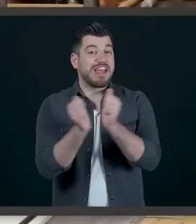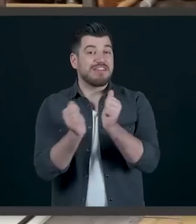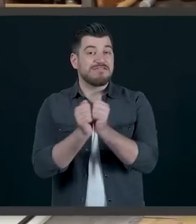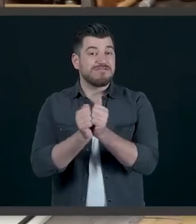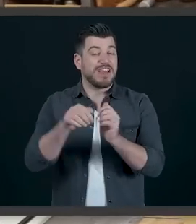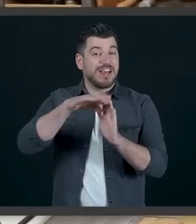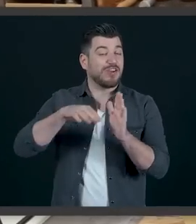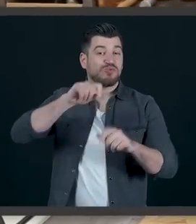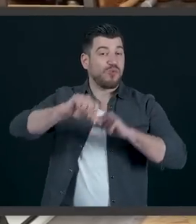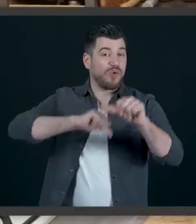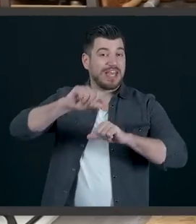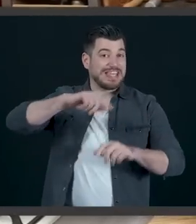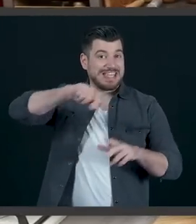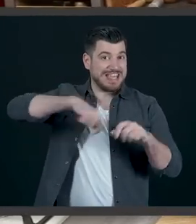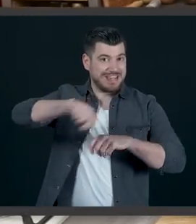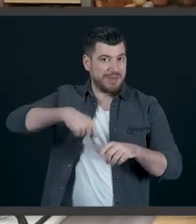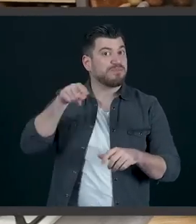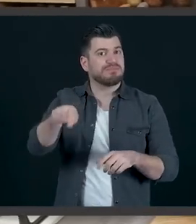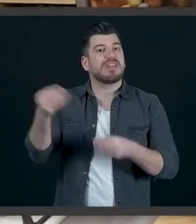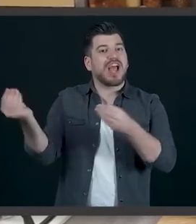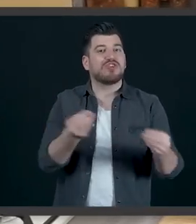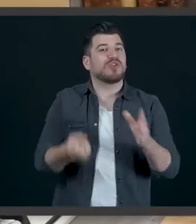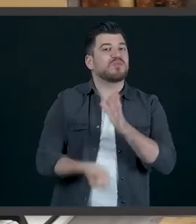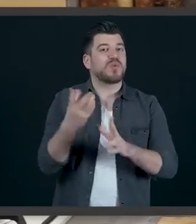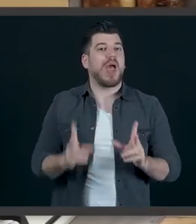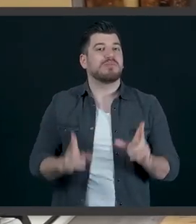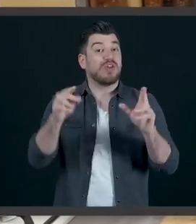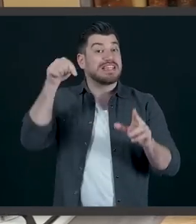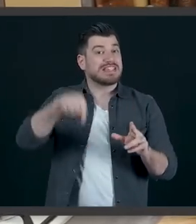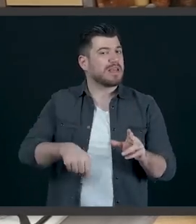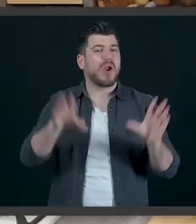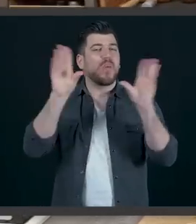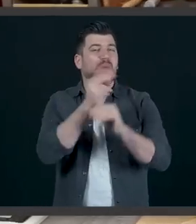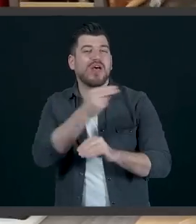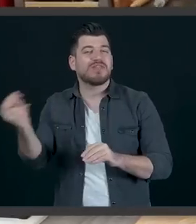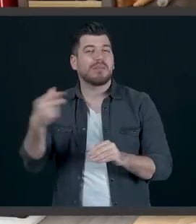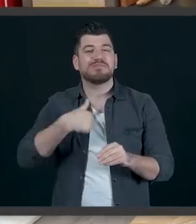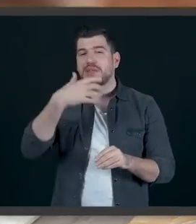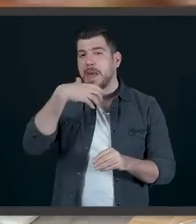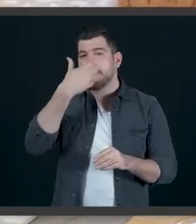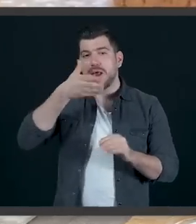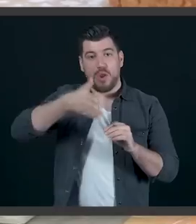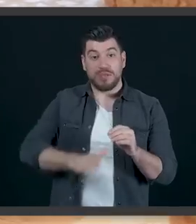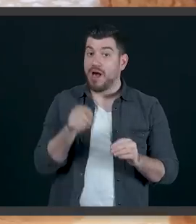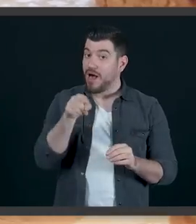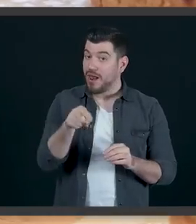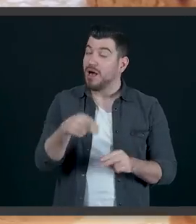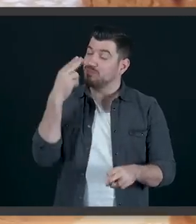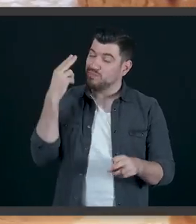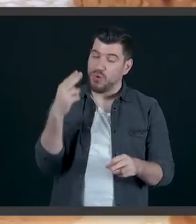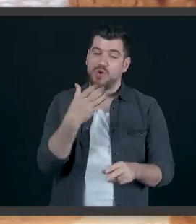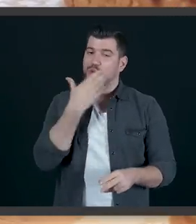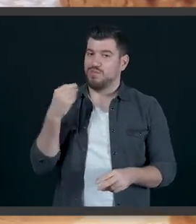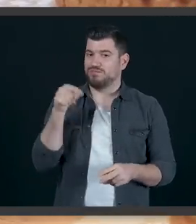Αγαπητοί φίλοι του Kitchen Lab, καλώς ήρθατε σε ένα ακόμα επεισόδιο μας. Σήμερα το επεισόδιο έχει μιλόπιτα. Αλλά αυτή η μιλόπιτα έχει πάρα πολλά υπέρ.